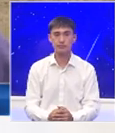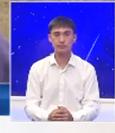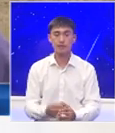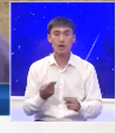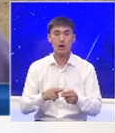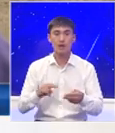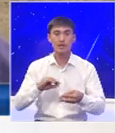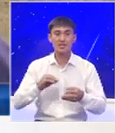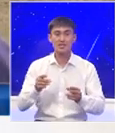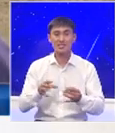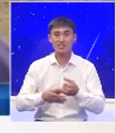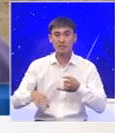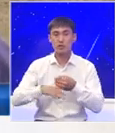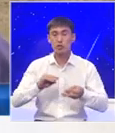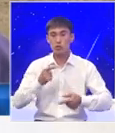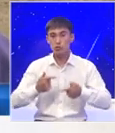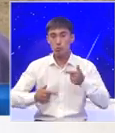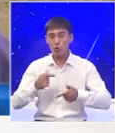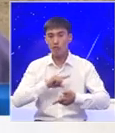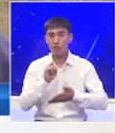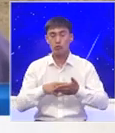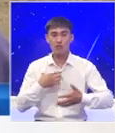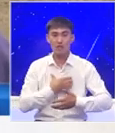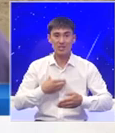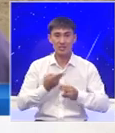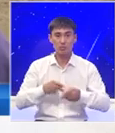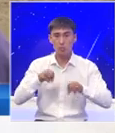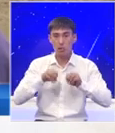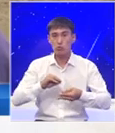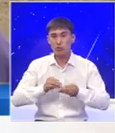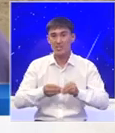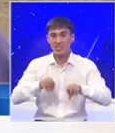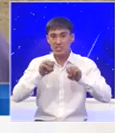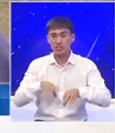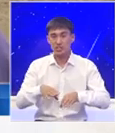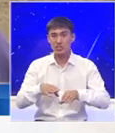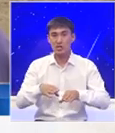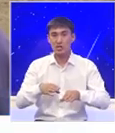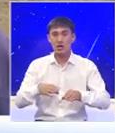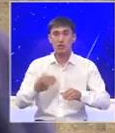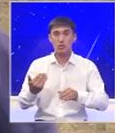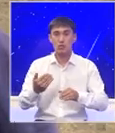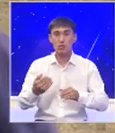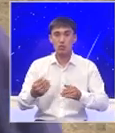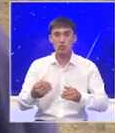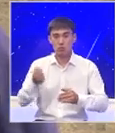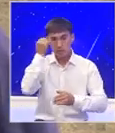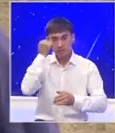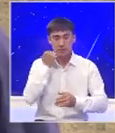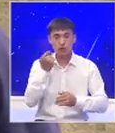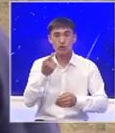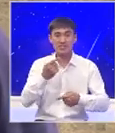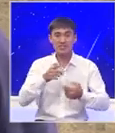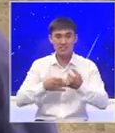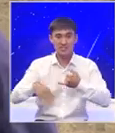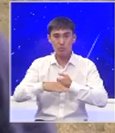Это земельный спор. Вопрос очень важен. Эту проблему надо решить. Пастбища страны поделены. Мы выражаем свою благодарность за то, что земли